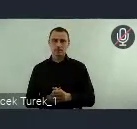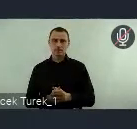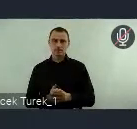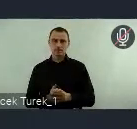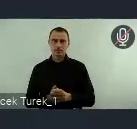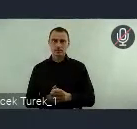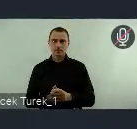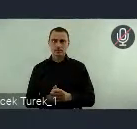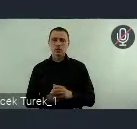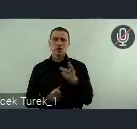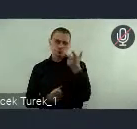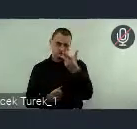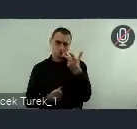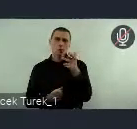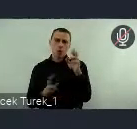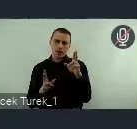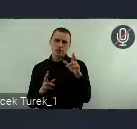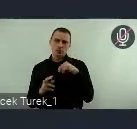różowo to one są tworzą